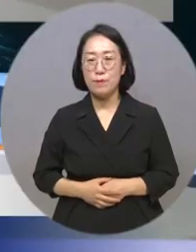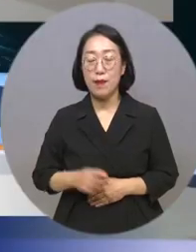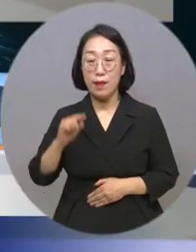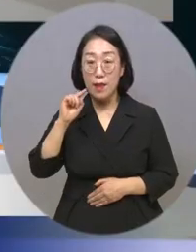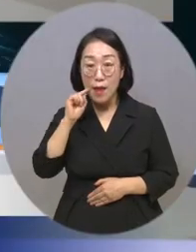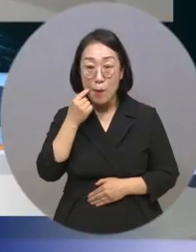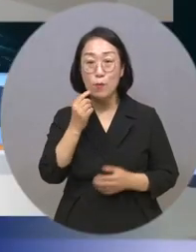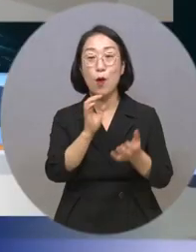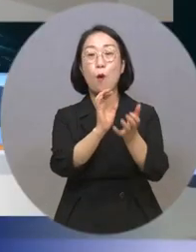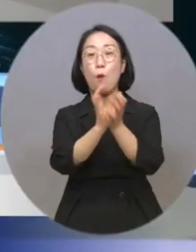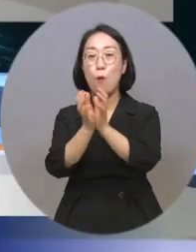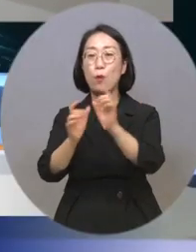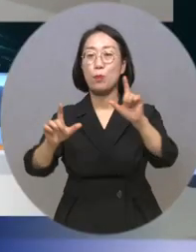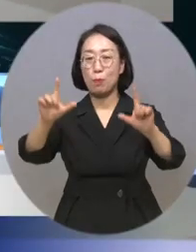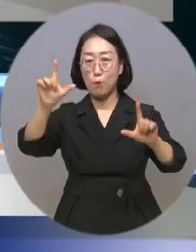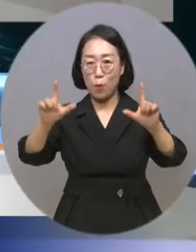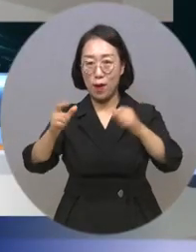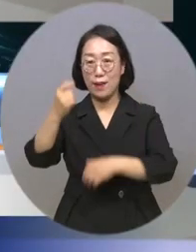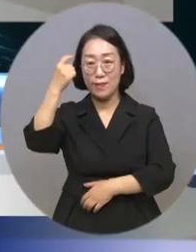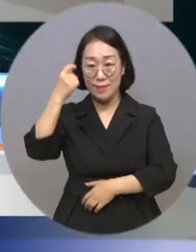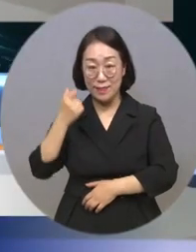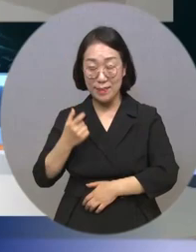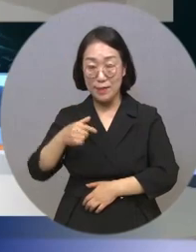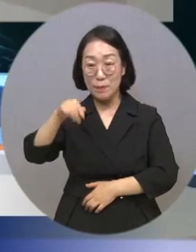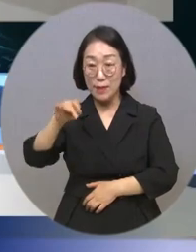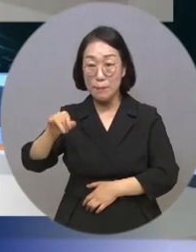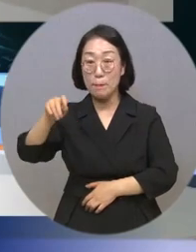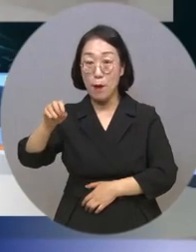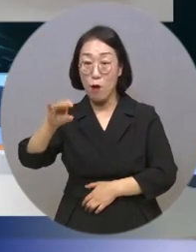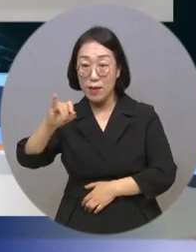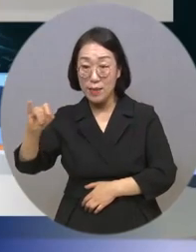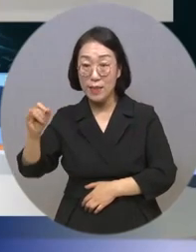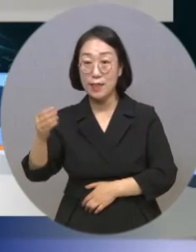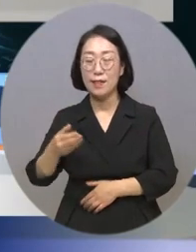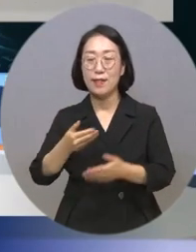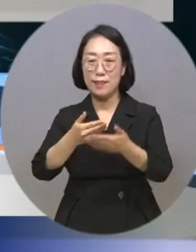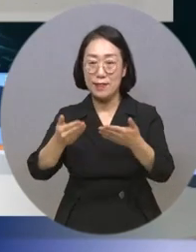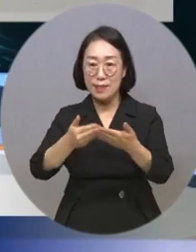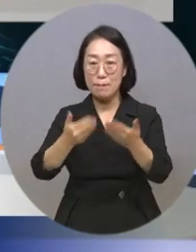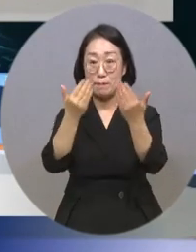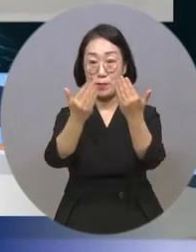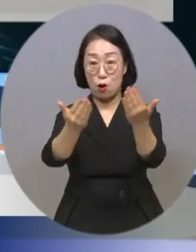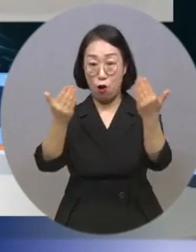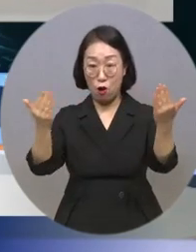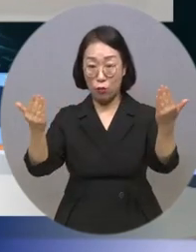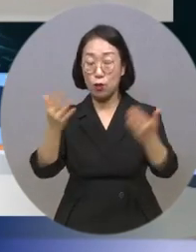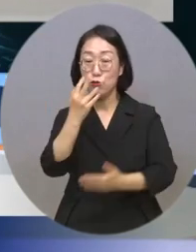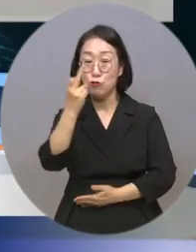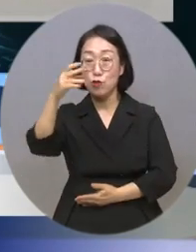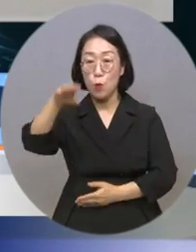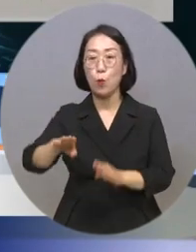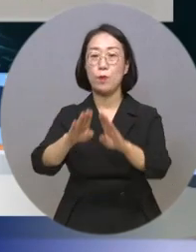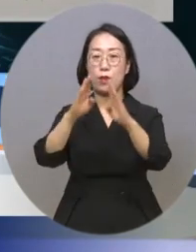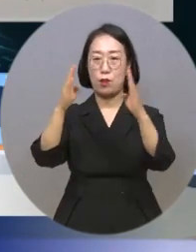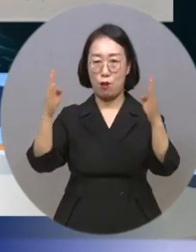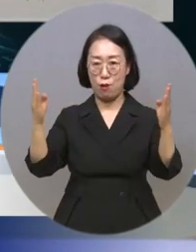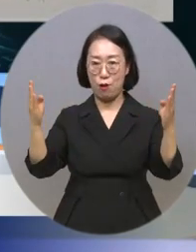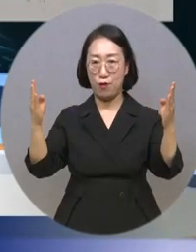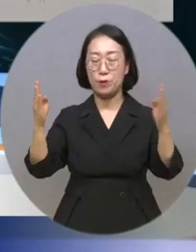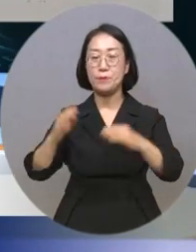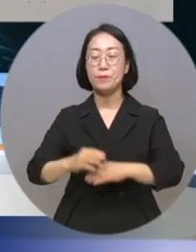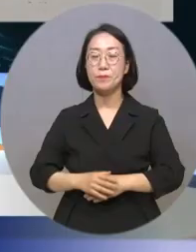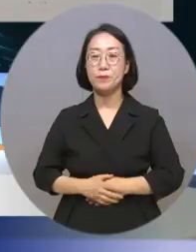아름다운 꽃이 날아다니는 듯한 서양화가 김명희 작가의 개인전이 전남 순천에서 열리고 있습니다. 이소영